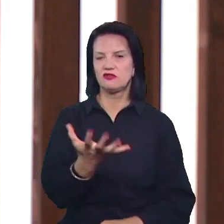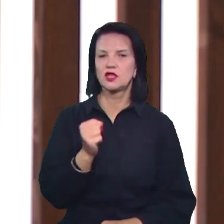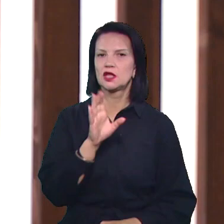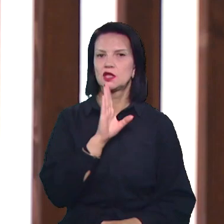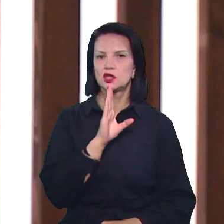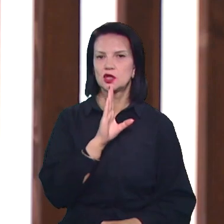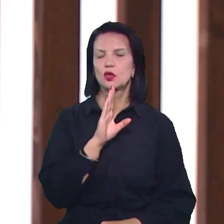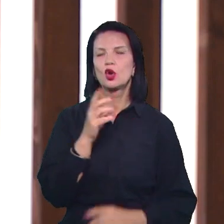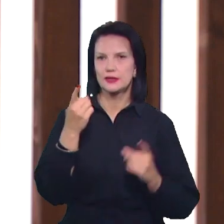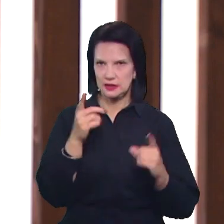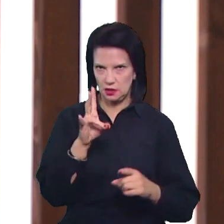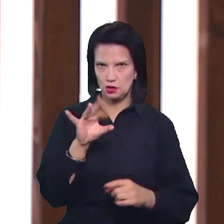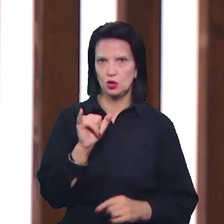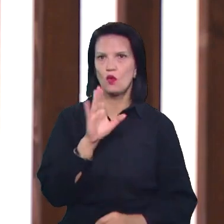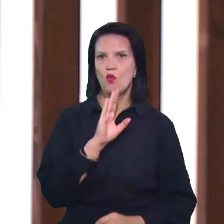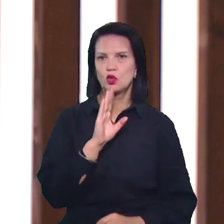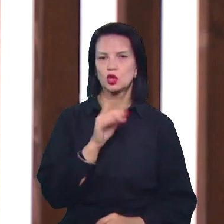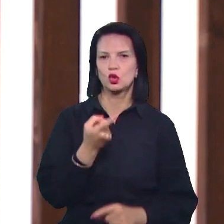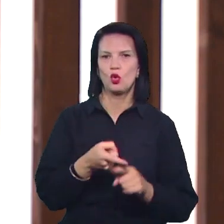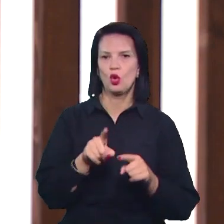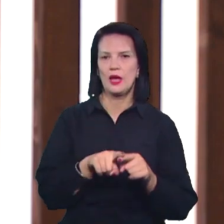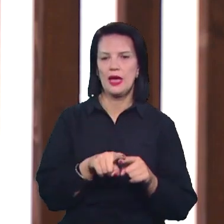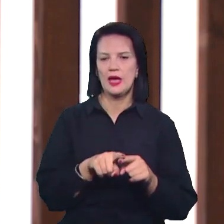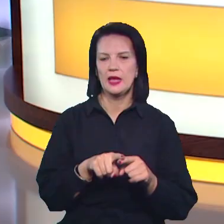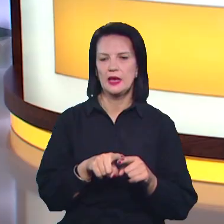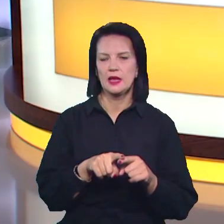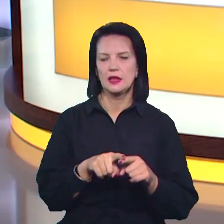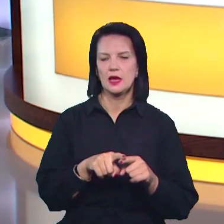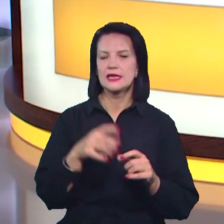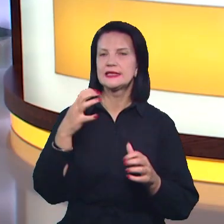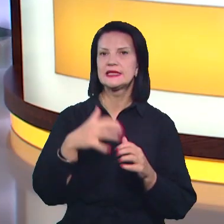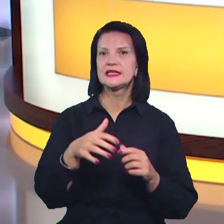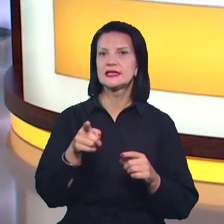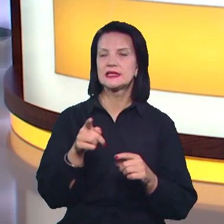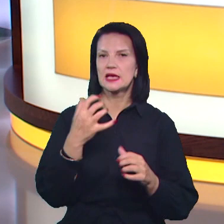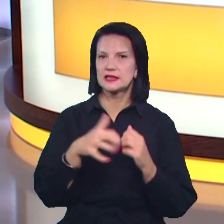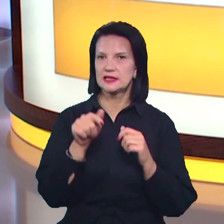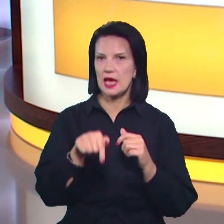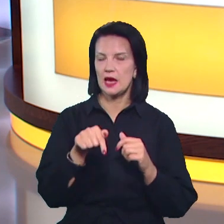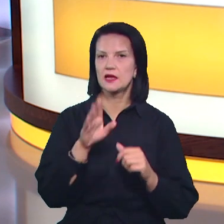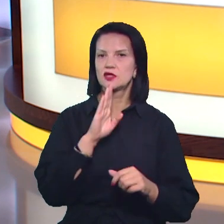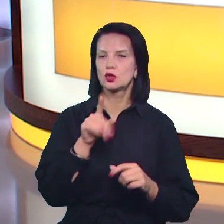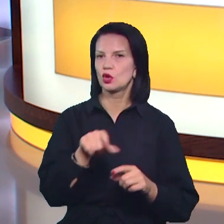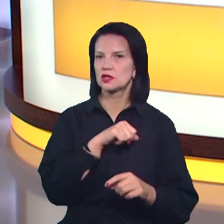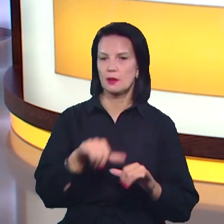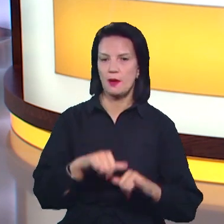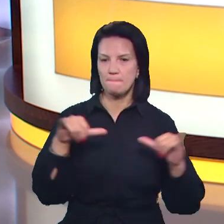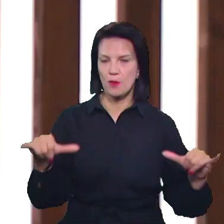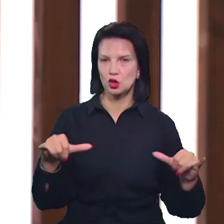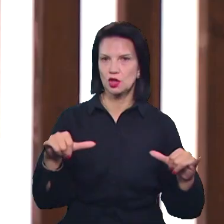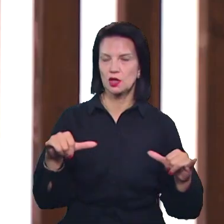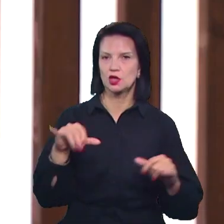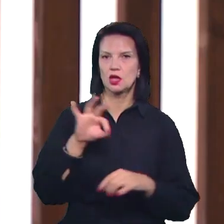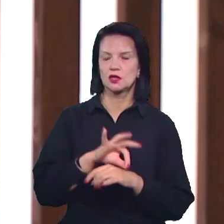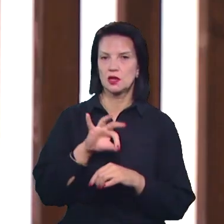так, дійсно, у жінок це на… Тобто це саме серед у жінок, жінок, серед жінок, серед жінок. Це найпоширеніше захворювання серед жінок і